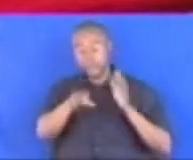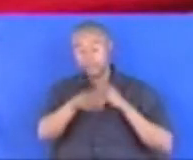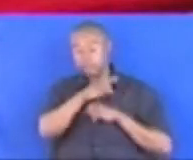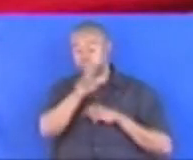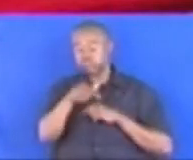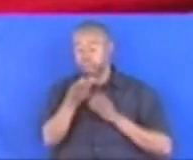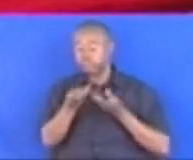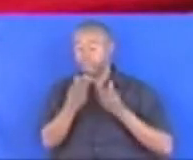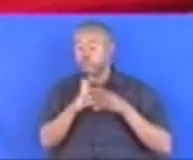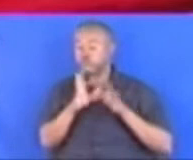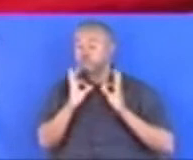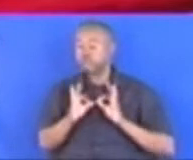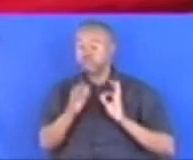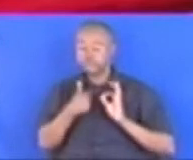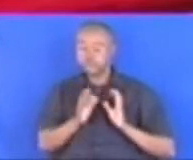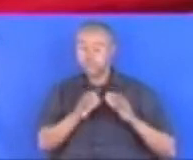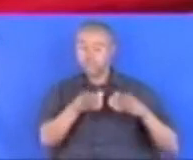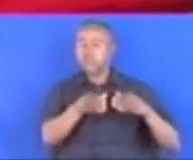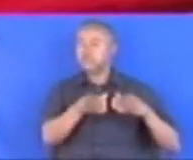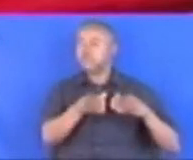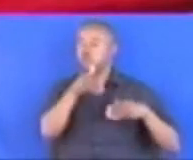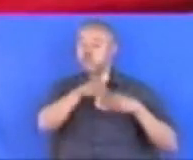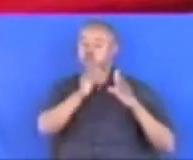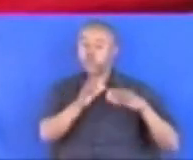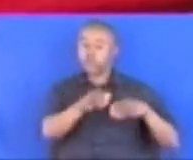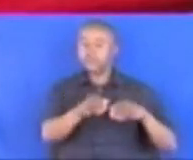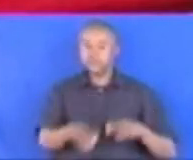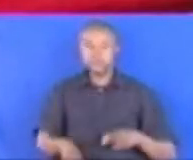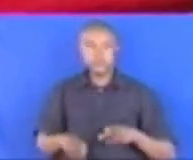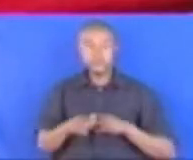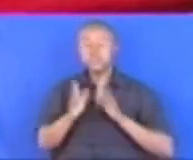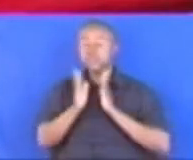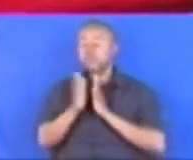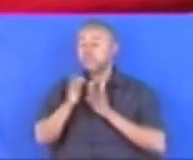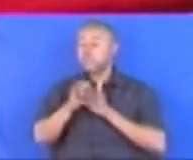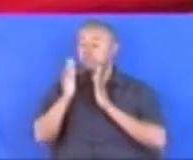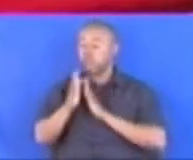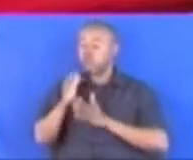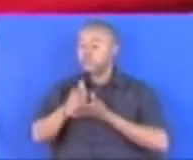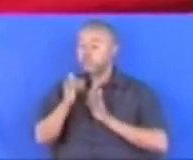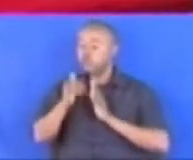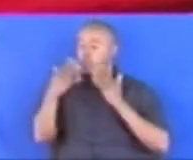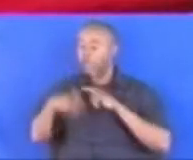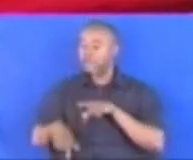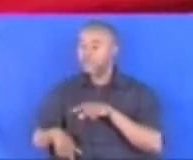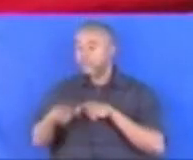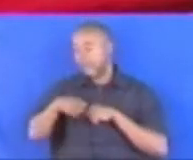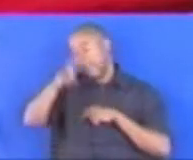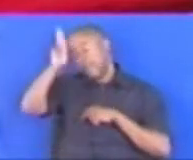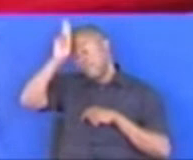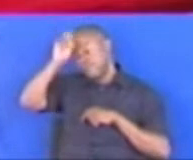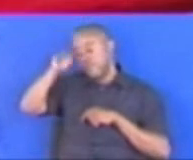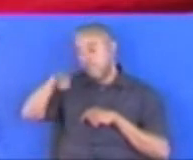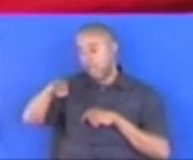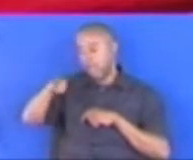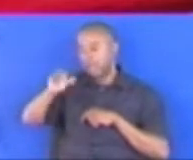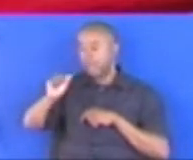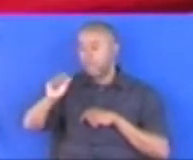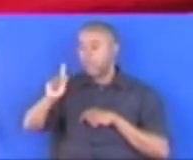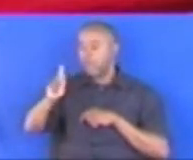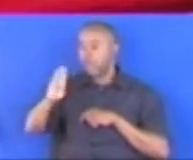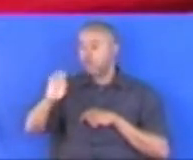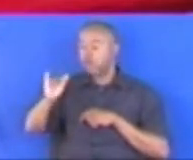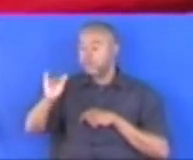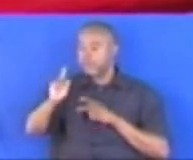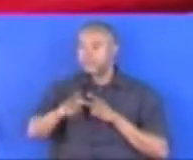kwa ushirikiano wanaotupa sisi kama wanakamati. Aidha namshukuru katibu mkuu wa idara kuu ya afya Profesa Abel Makubi, naibu katibu mkuu